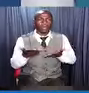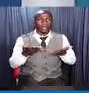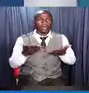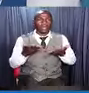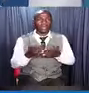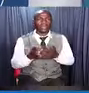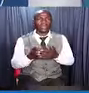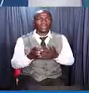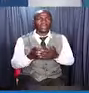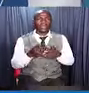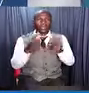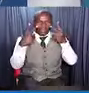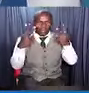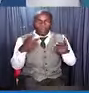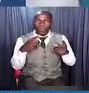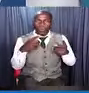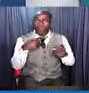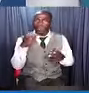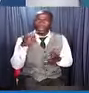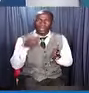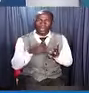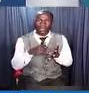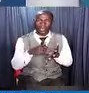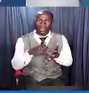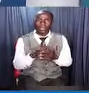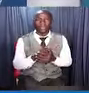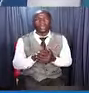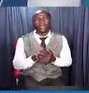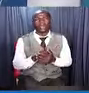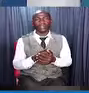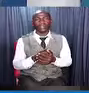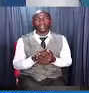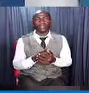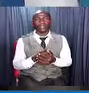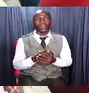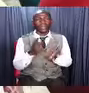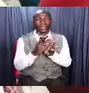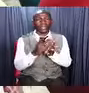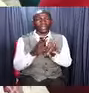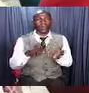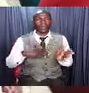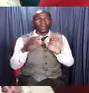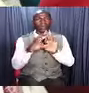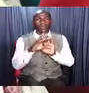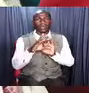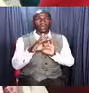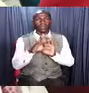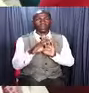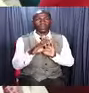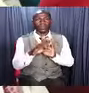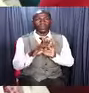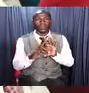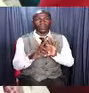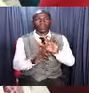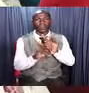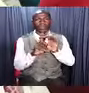your businesses. Anaangalia ni nani? He looks who it is. Ashikaye amri yangu. Who holds the commands?